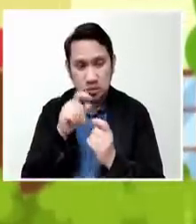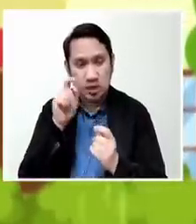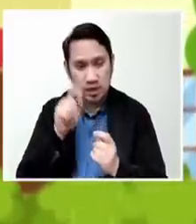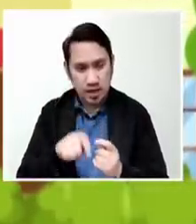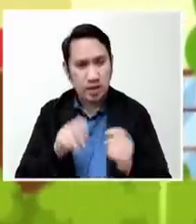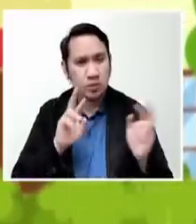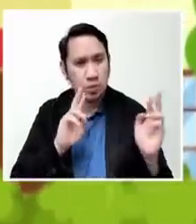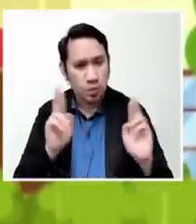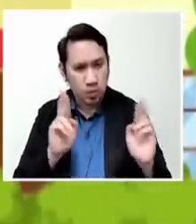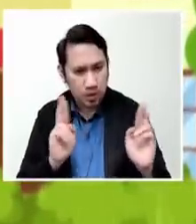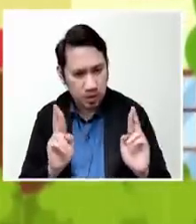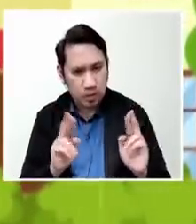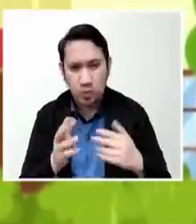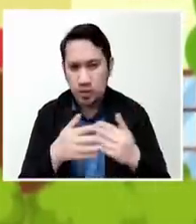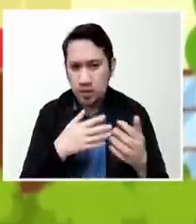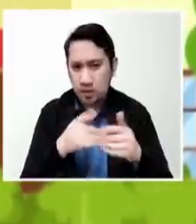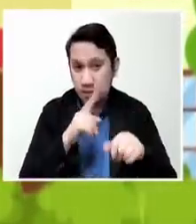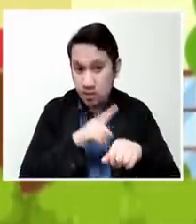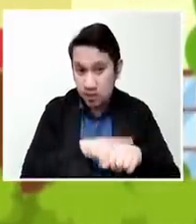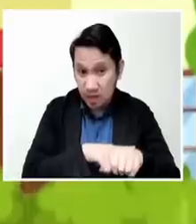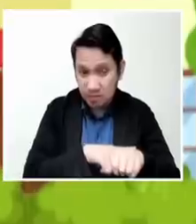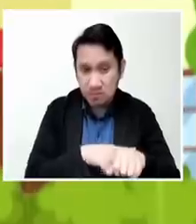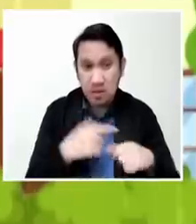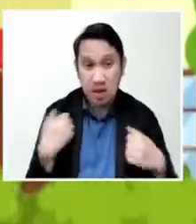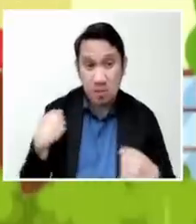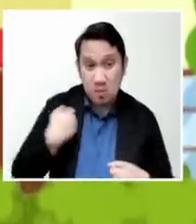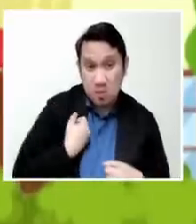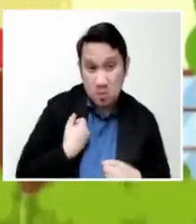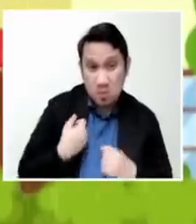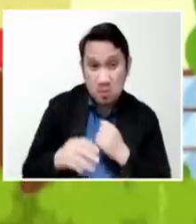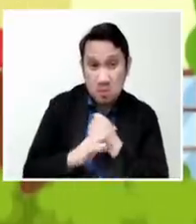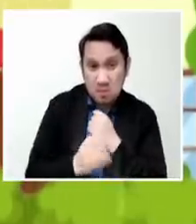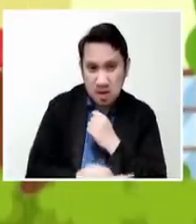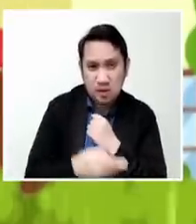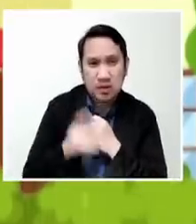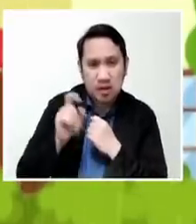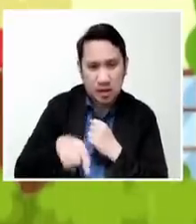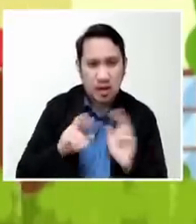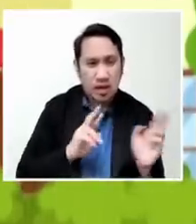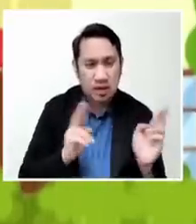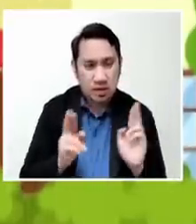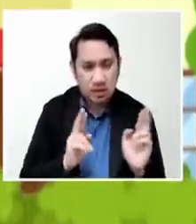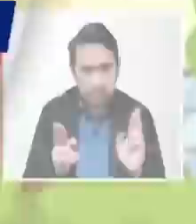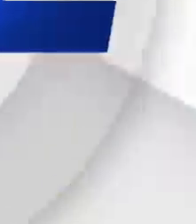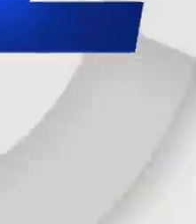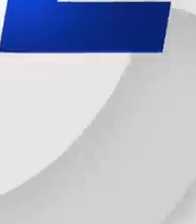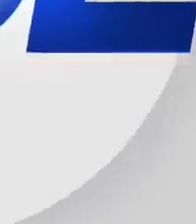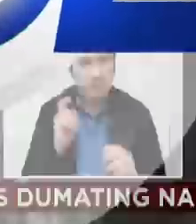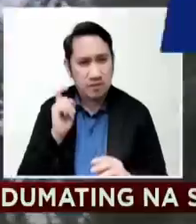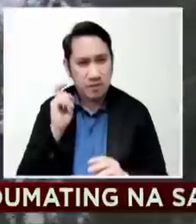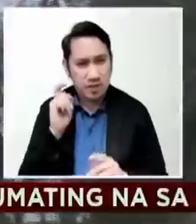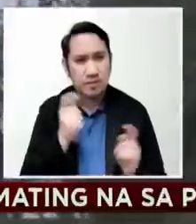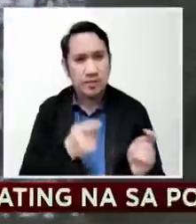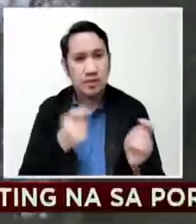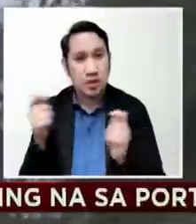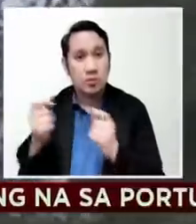anumang oras, kailangan lumikas, isang bitbita na lang ang mahalagang bagay.